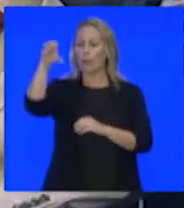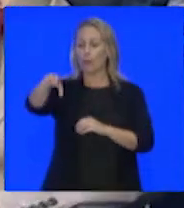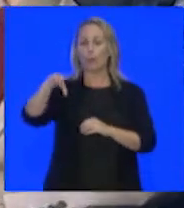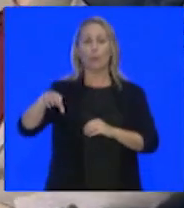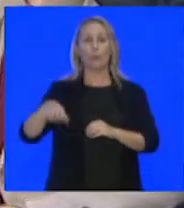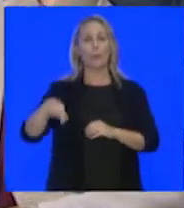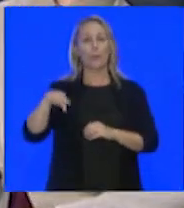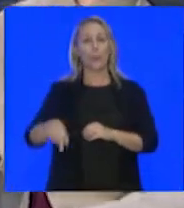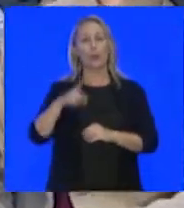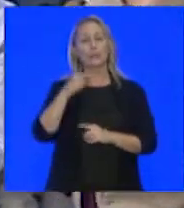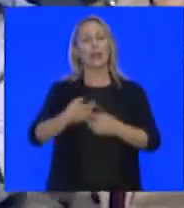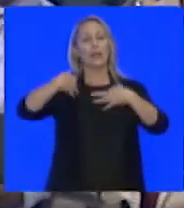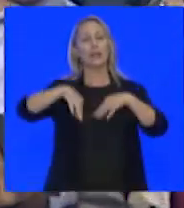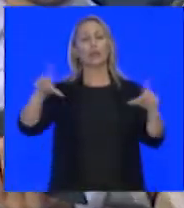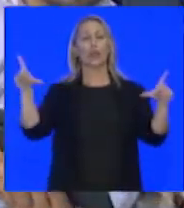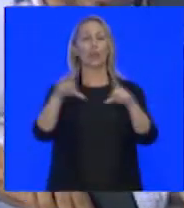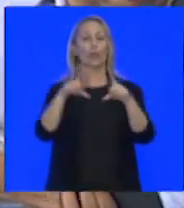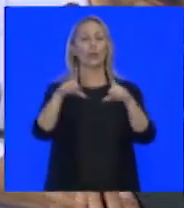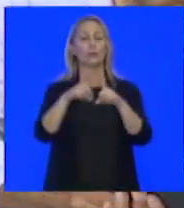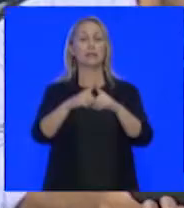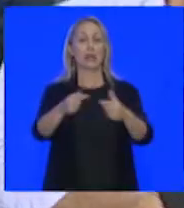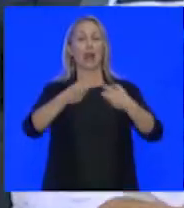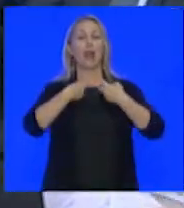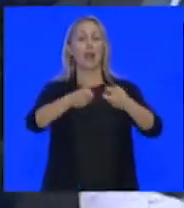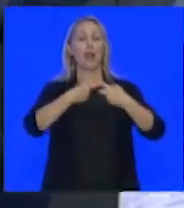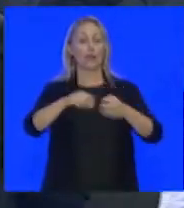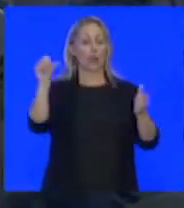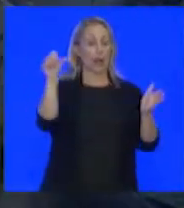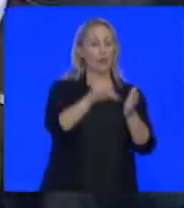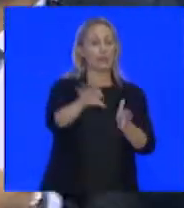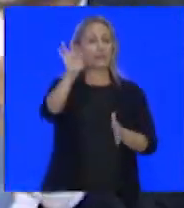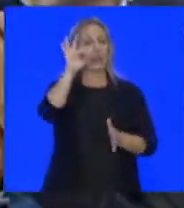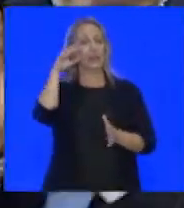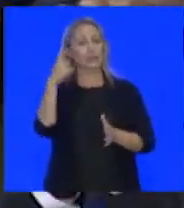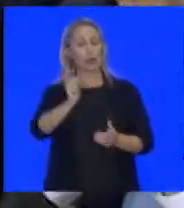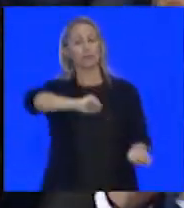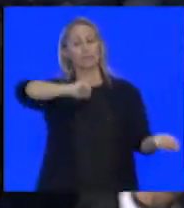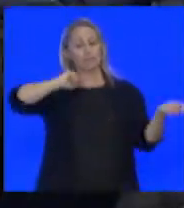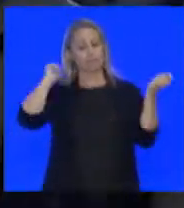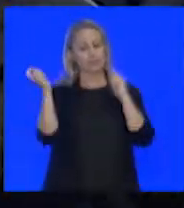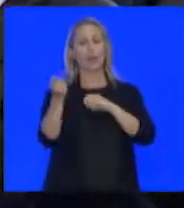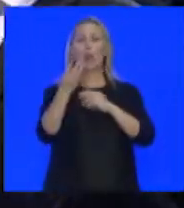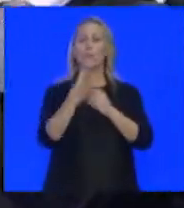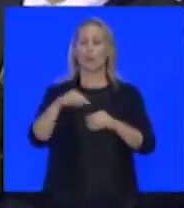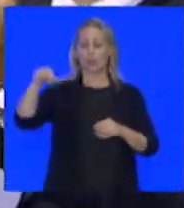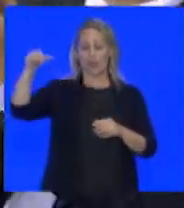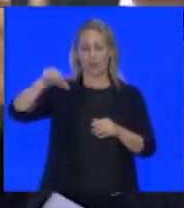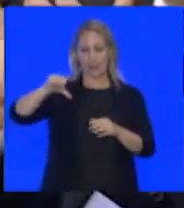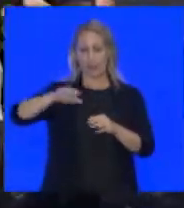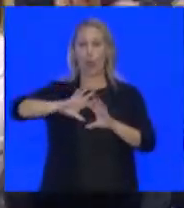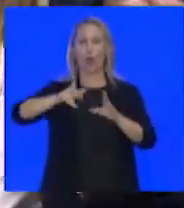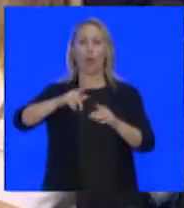των αστικών λεωφορείων της Αθήνας και της Θεσσαλονίκης. Μεγάλο μέρος των νέων λεωφορείων θα είναι ηλεκτροκίνητα.